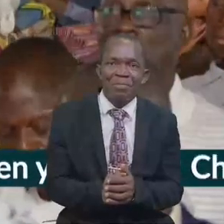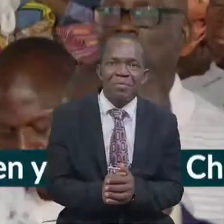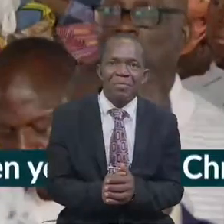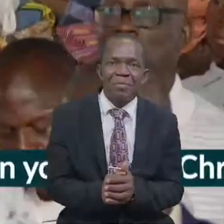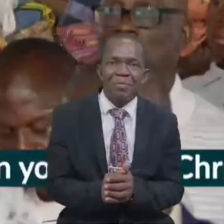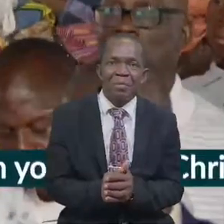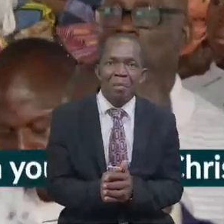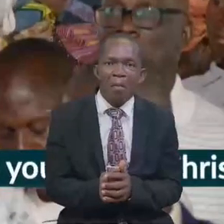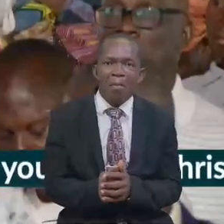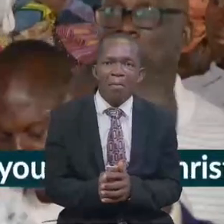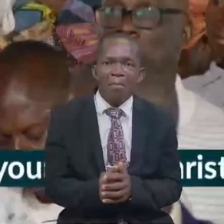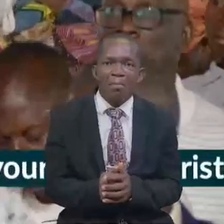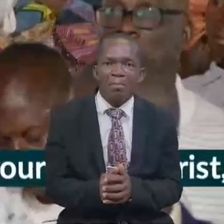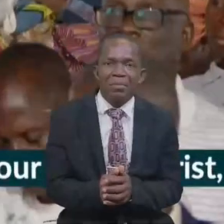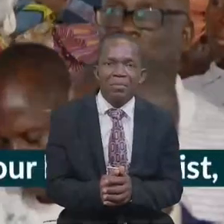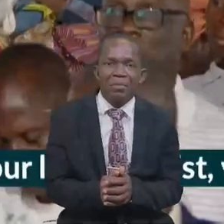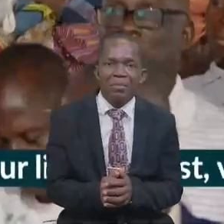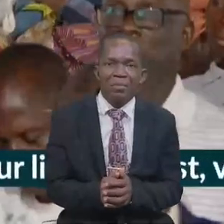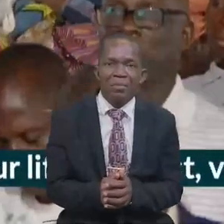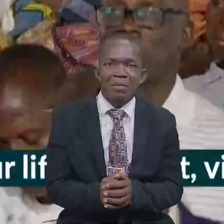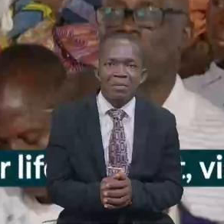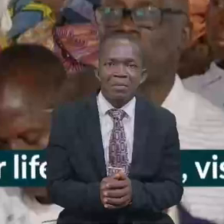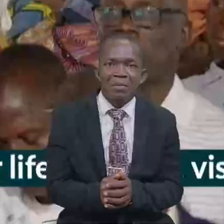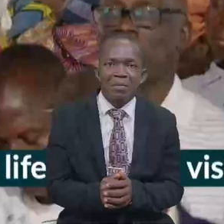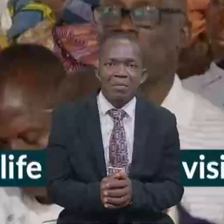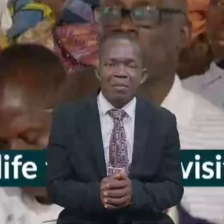champ de croisade où vous êtes en plein air,